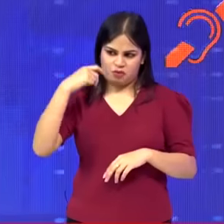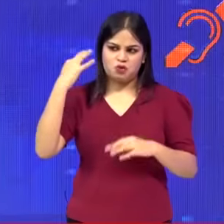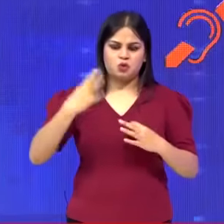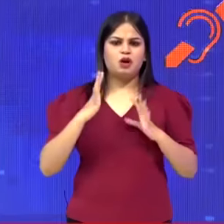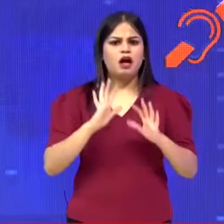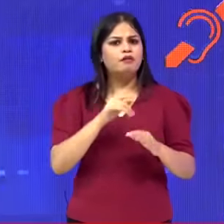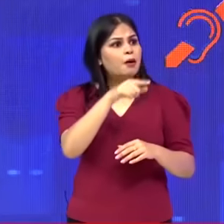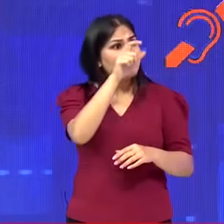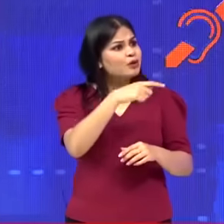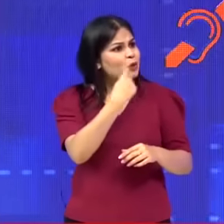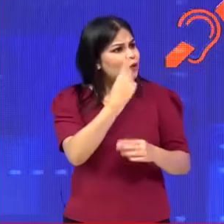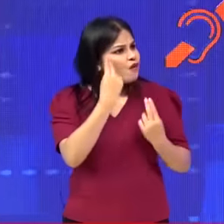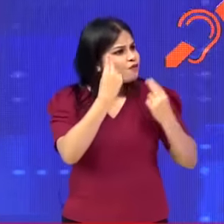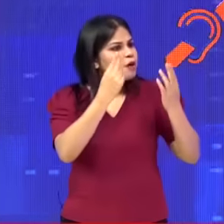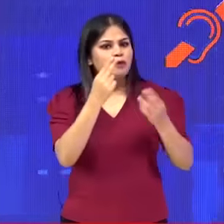डायरेक्टर्स, तो